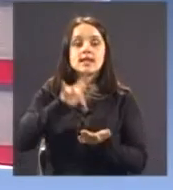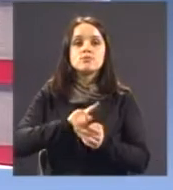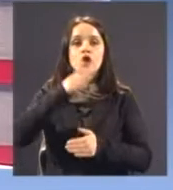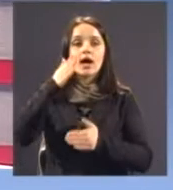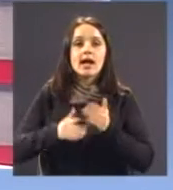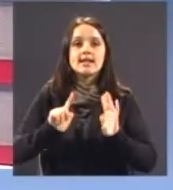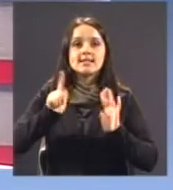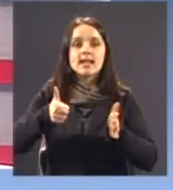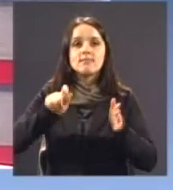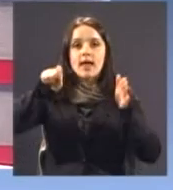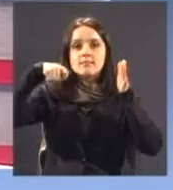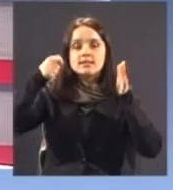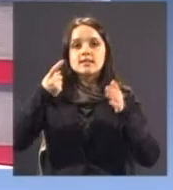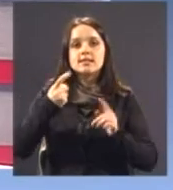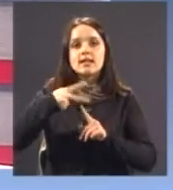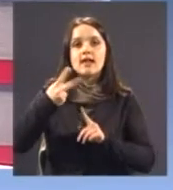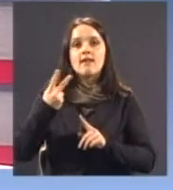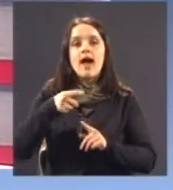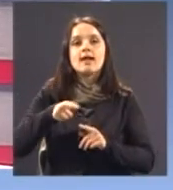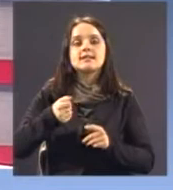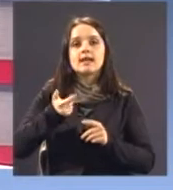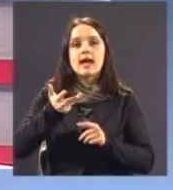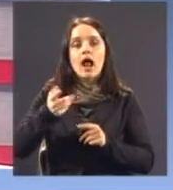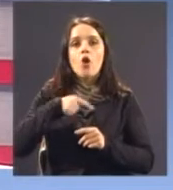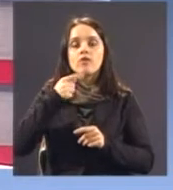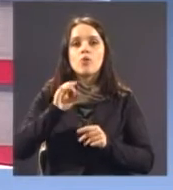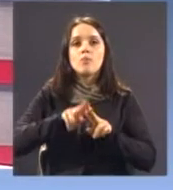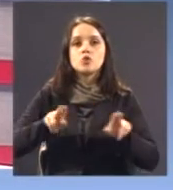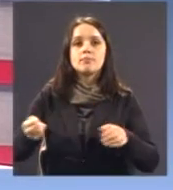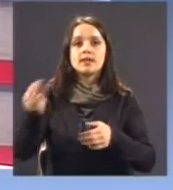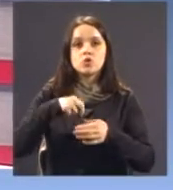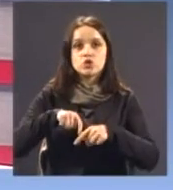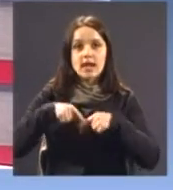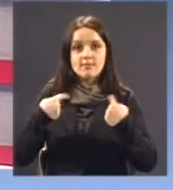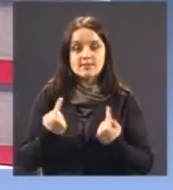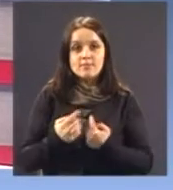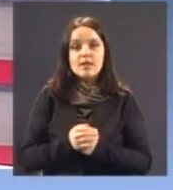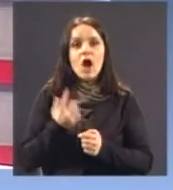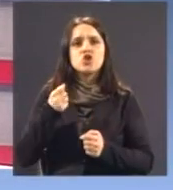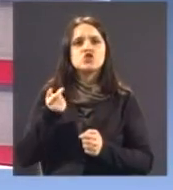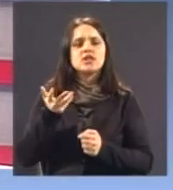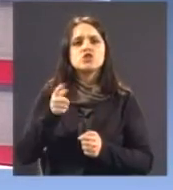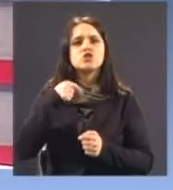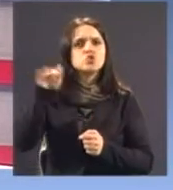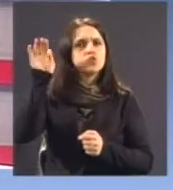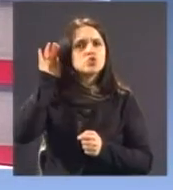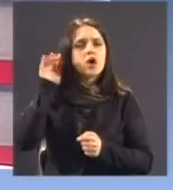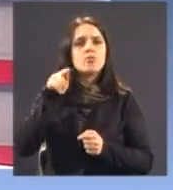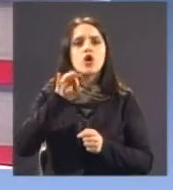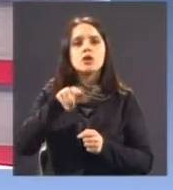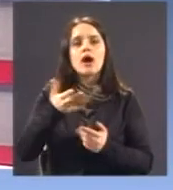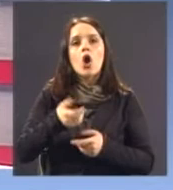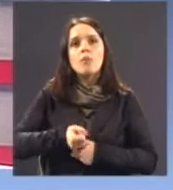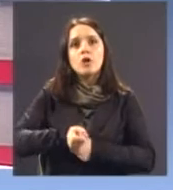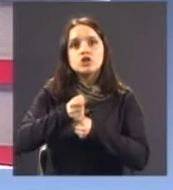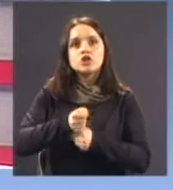7. emisije iz televizijskog serijala Govorimo o mogućnostima, pridružite nam se. Iako često slušamo o tome kako podrška djeci i omladini